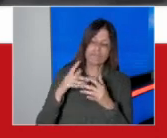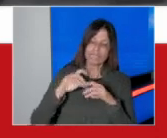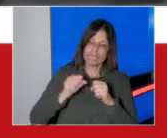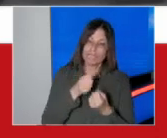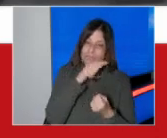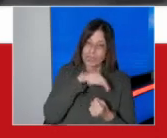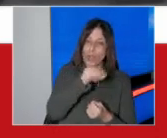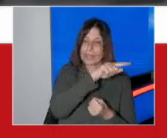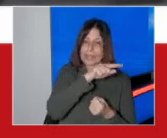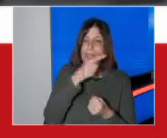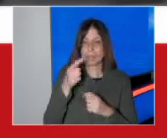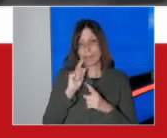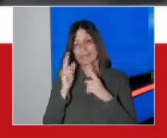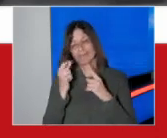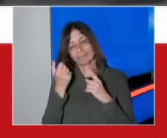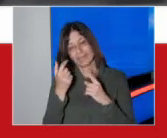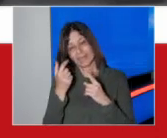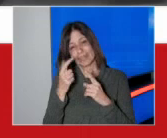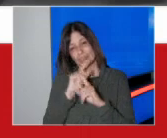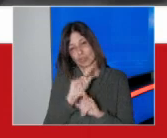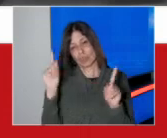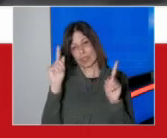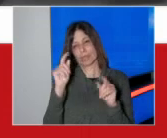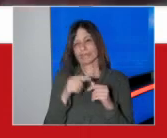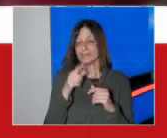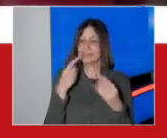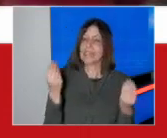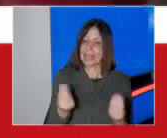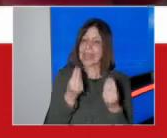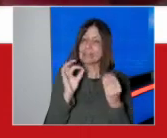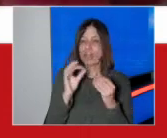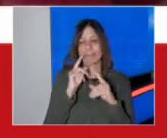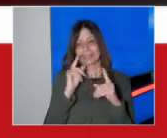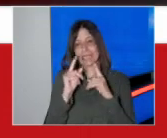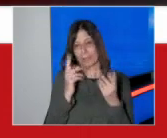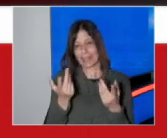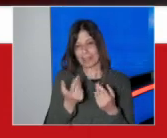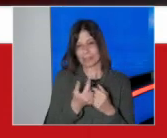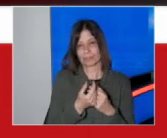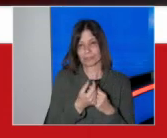המסע ומתן יבוא מזווית קצת שונה. אהה, הבנתי. אז יפה, כלי אולי של מסע ומתן.